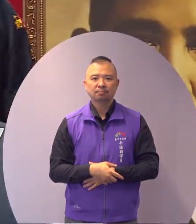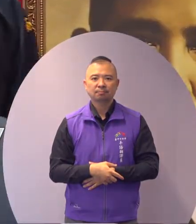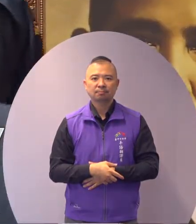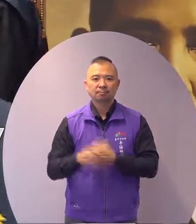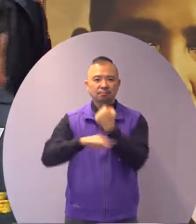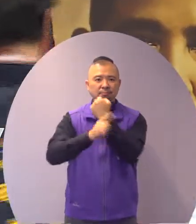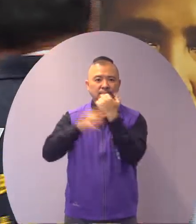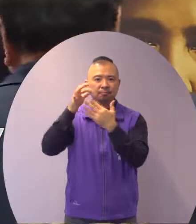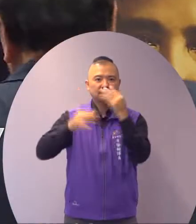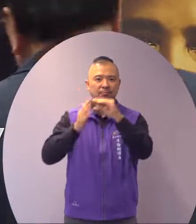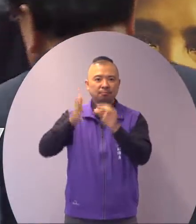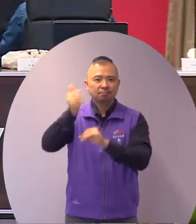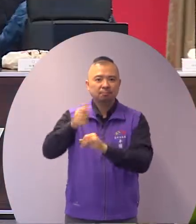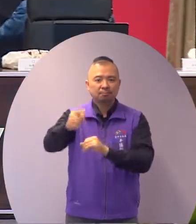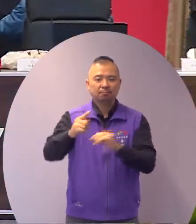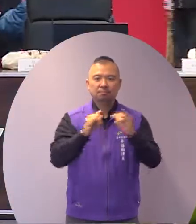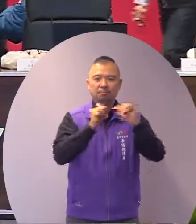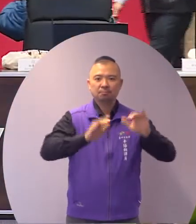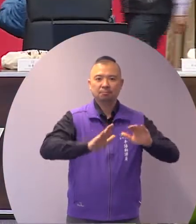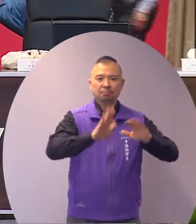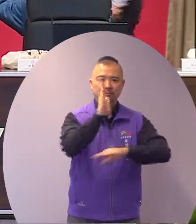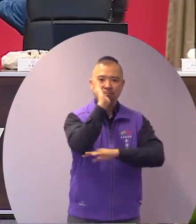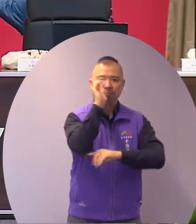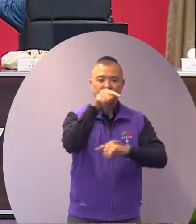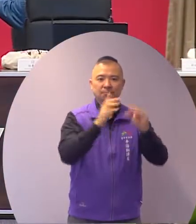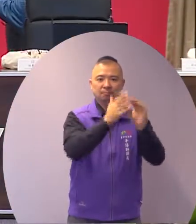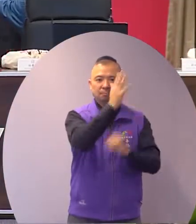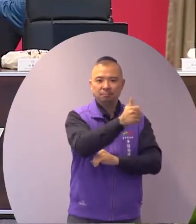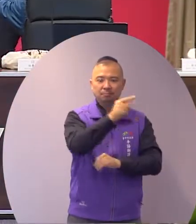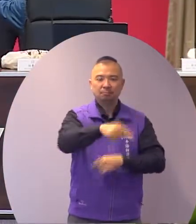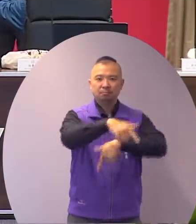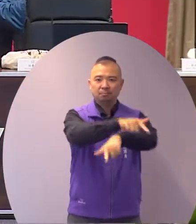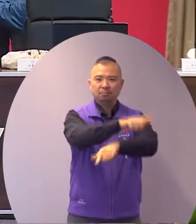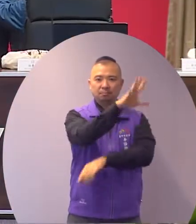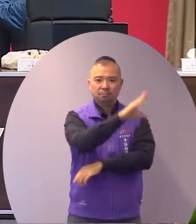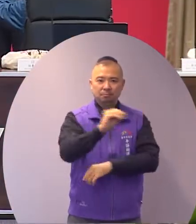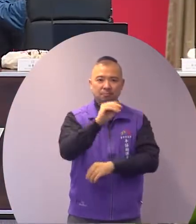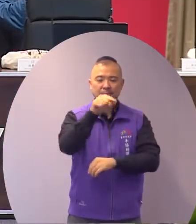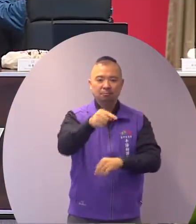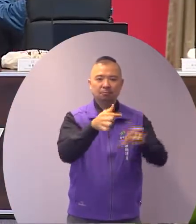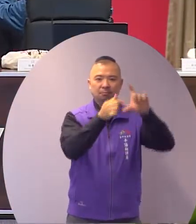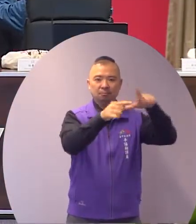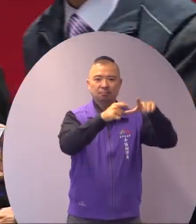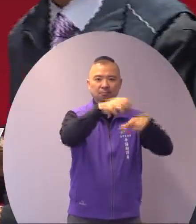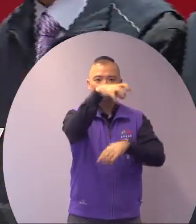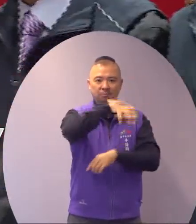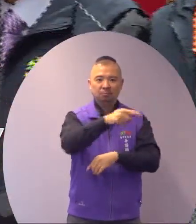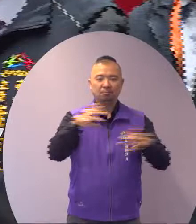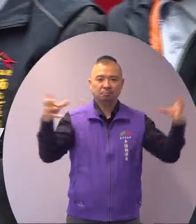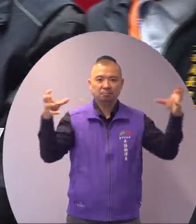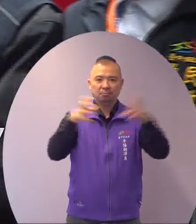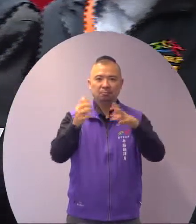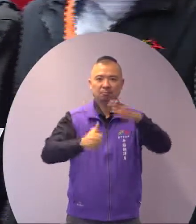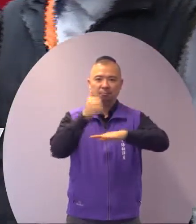请法制局局长、民政局局长、南屯区公所区长一同上台与市长合影。